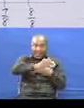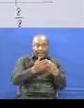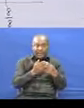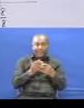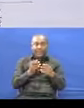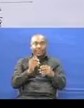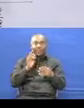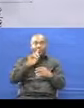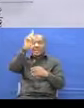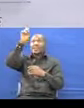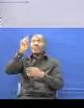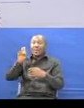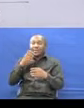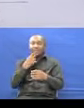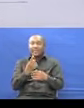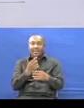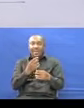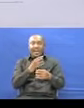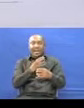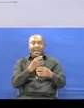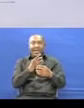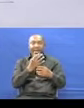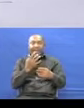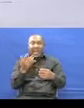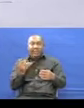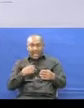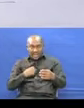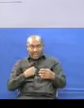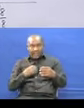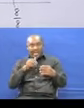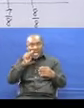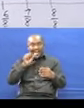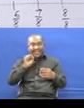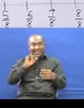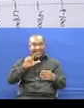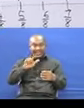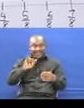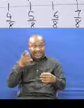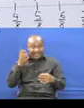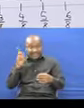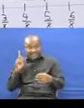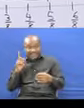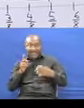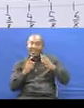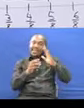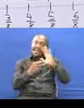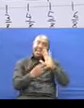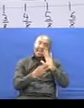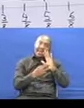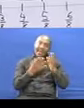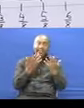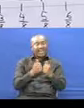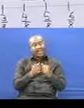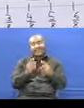unaweka mstari wako, unasema namba yangu ya asili ni nane. Sasa nataka kujumlisha. Basi namba zetu za juu